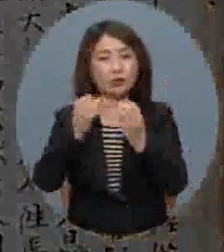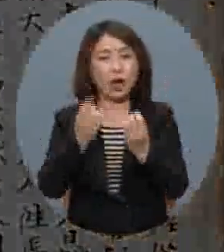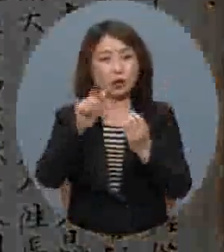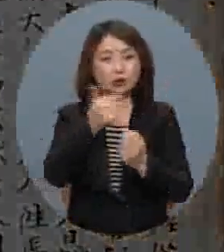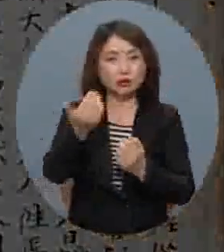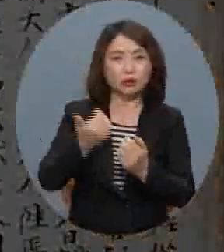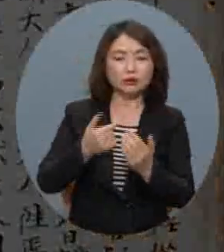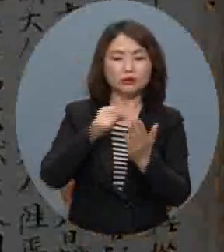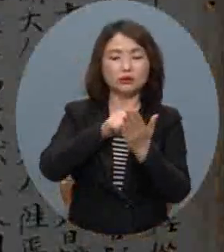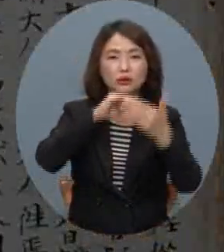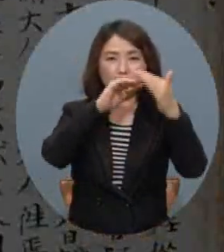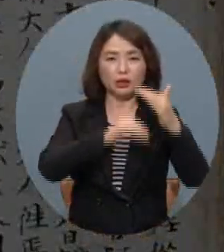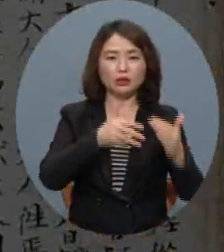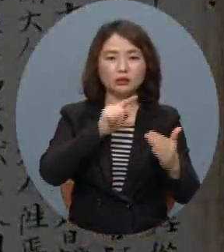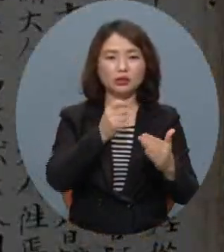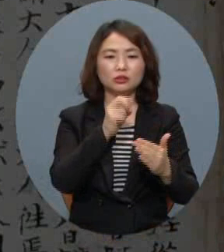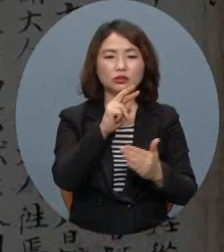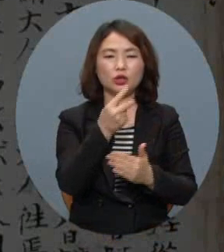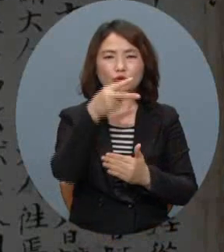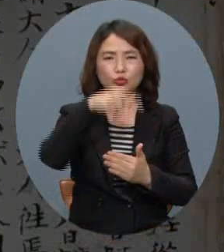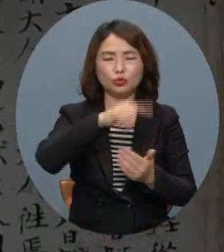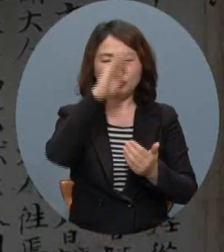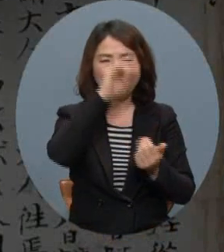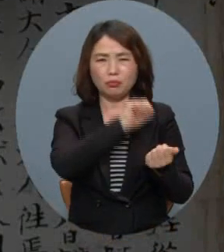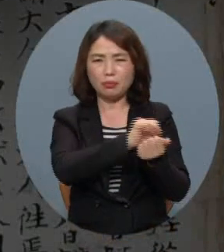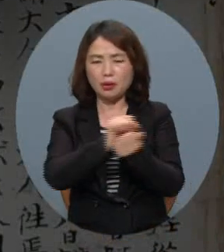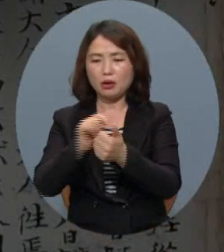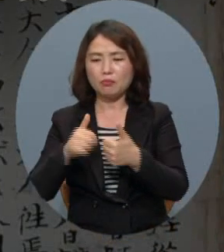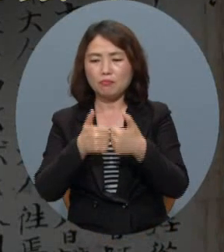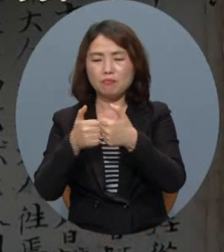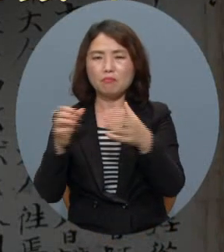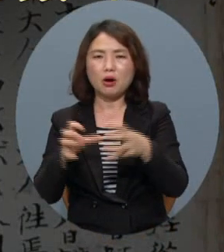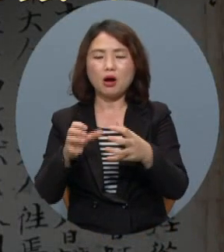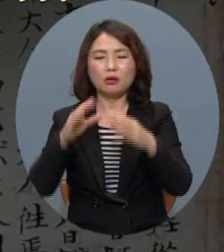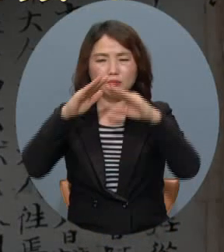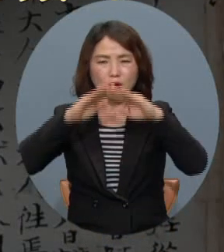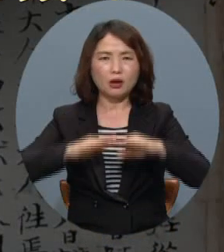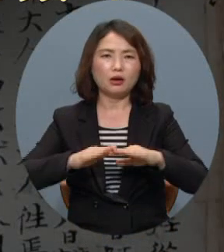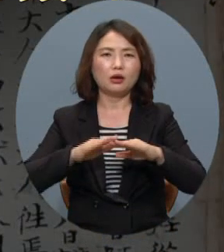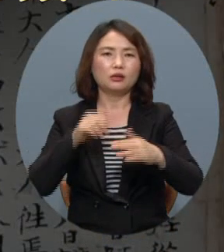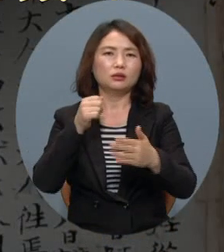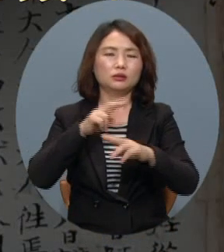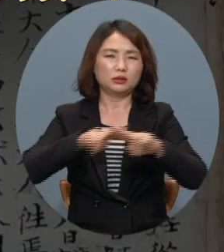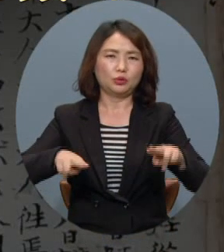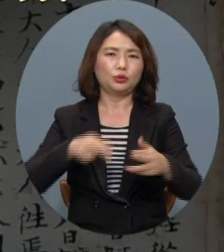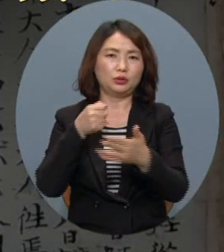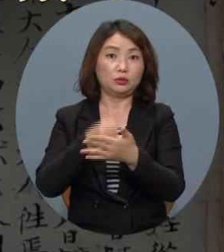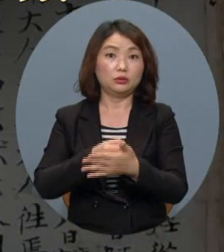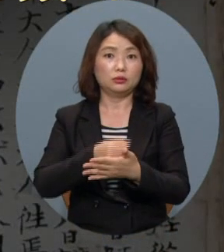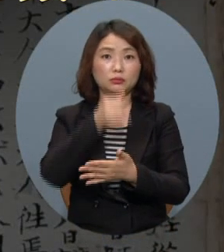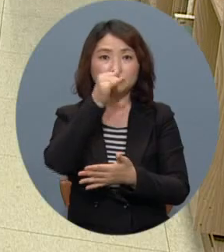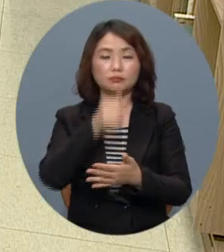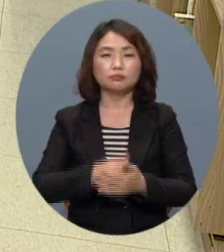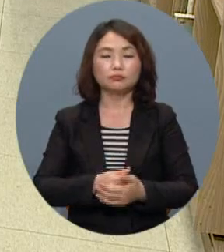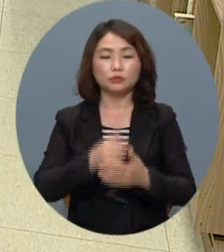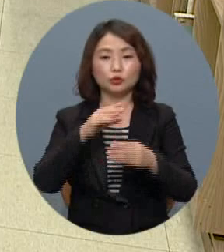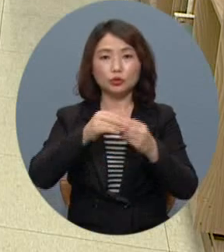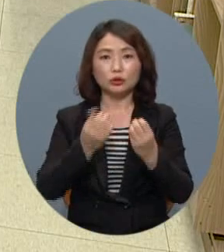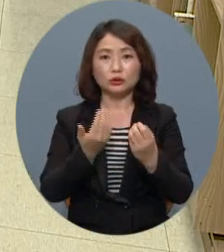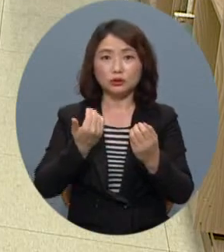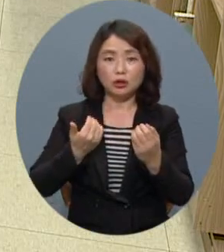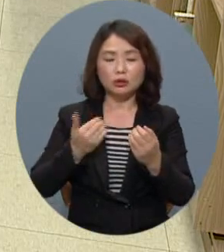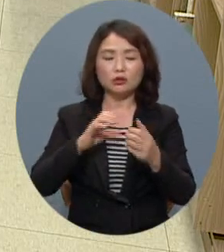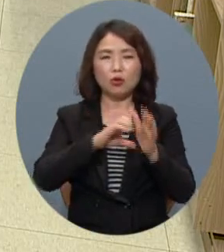보면 천연두가 극성을 부려 마을에서의 논에 추석에 제사를 지내지 않기 로 정했다고 도 있습니다 추석을 앞두고